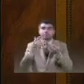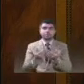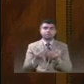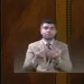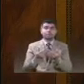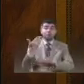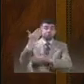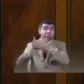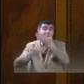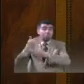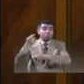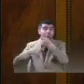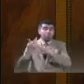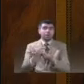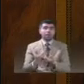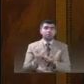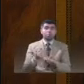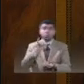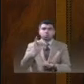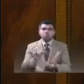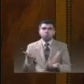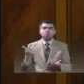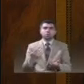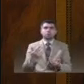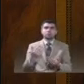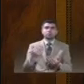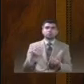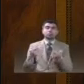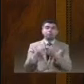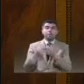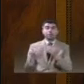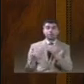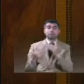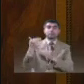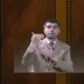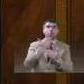الاقتصادية؟ كيف ترتفع شعبية الحكومة